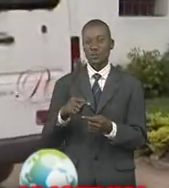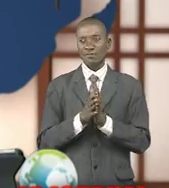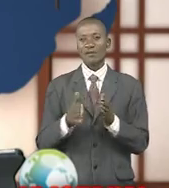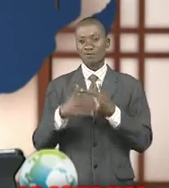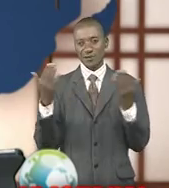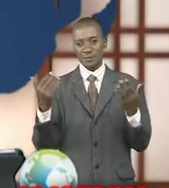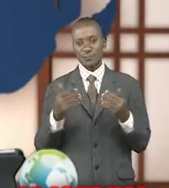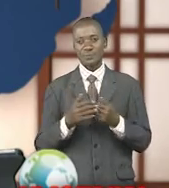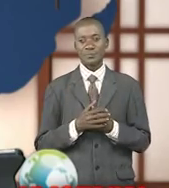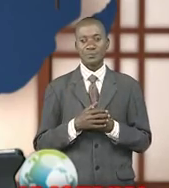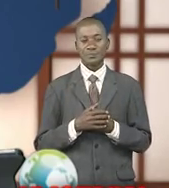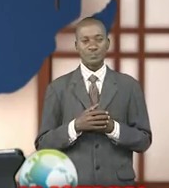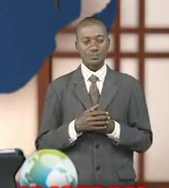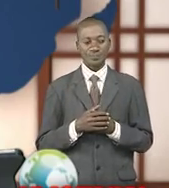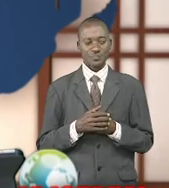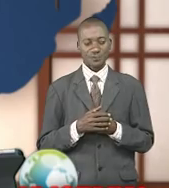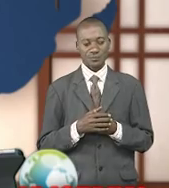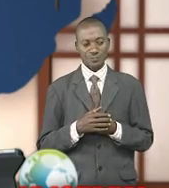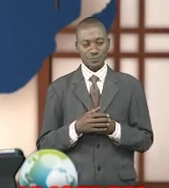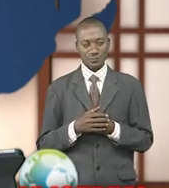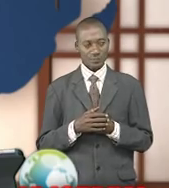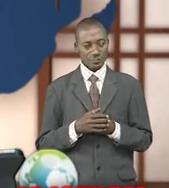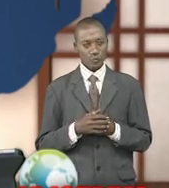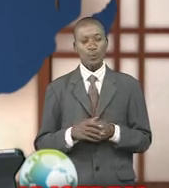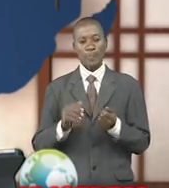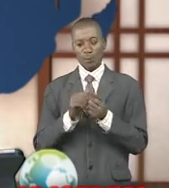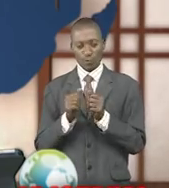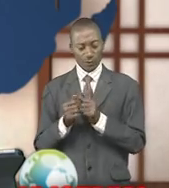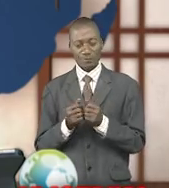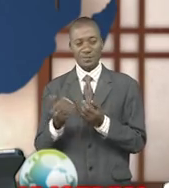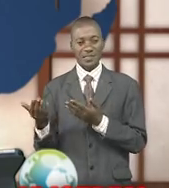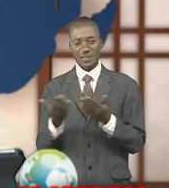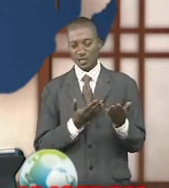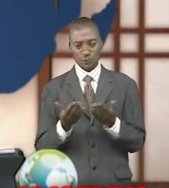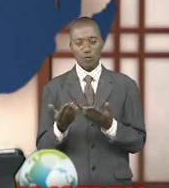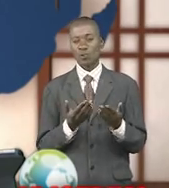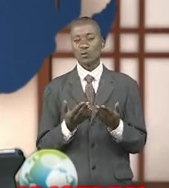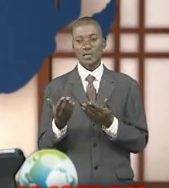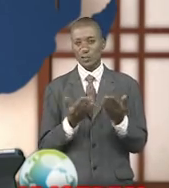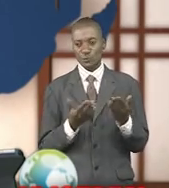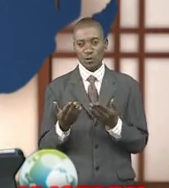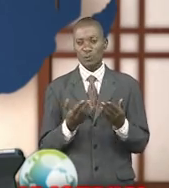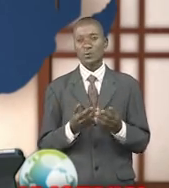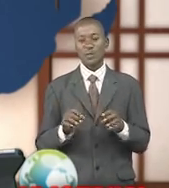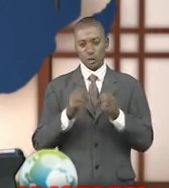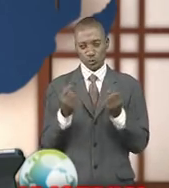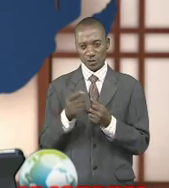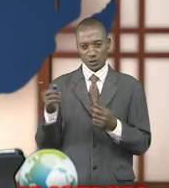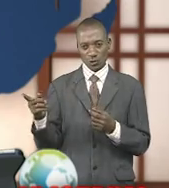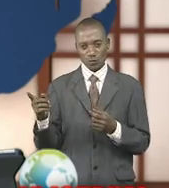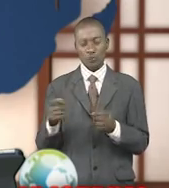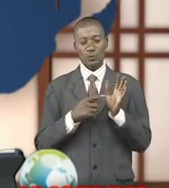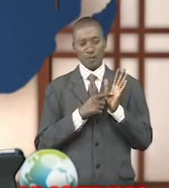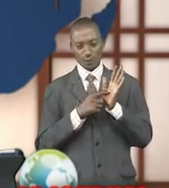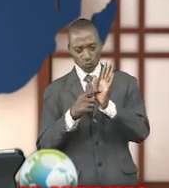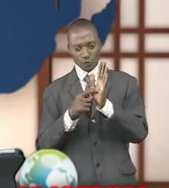Kinshasa. Encore un nouveau lot de bus pour le transport en commun dans la ville de Kinshasa. La société Transimpériale a présenté 30